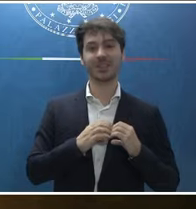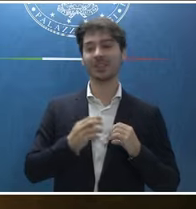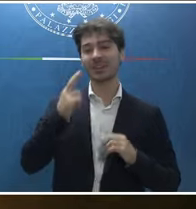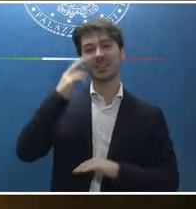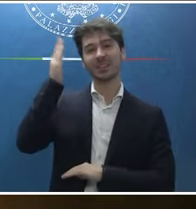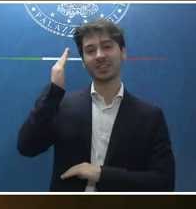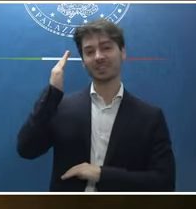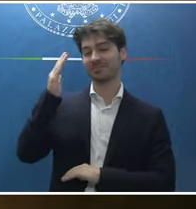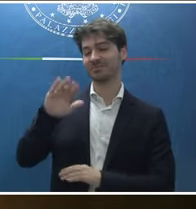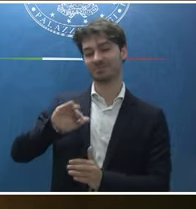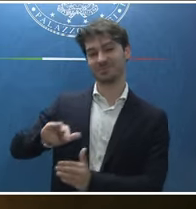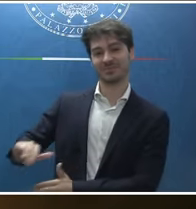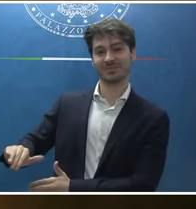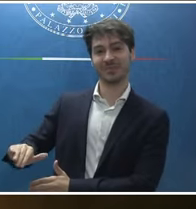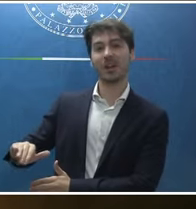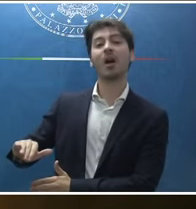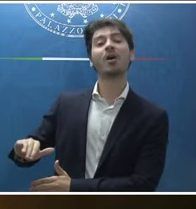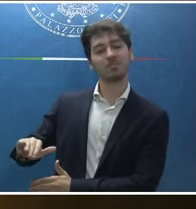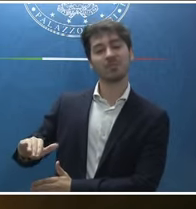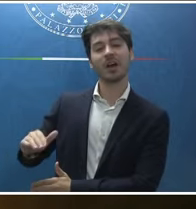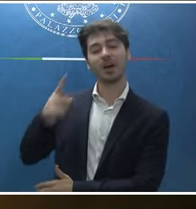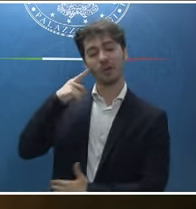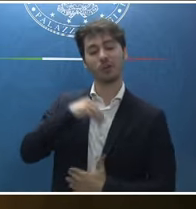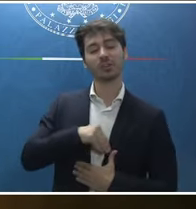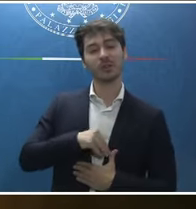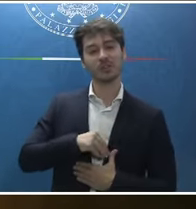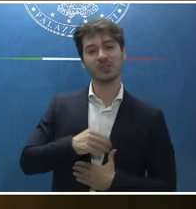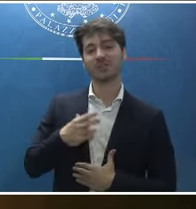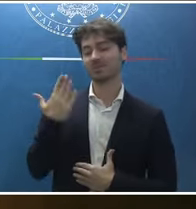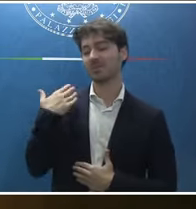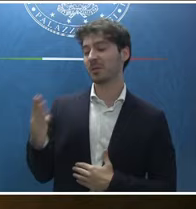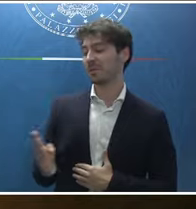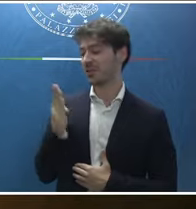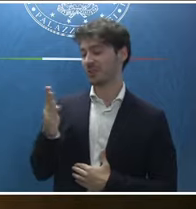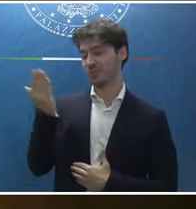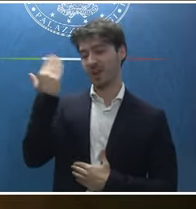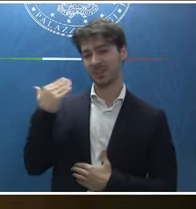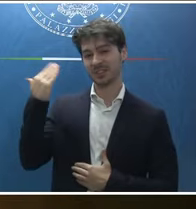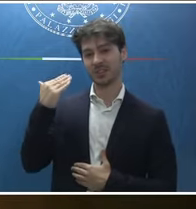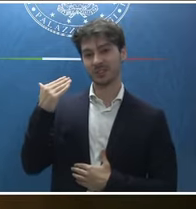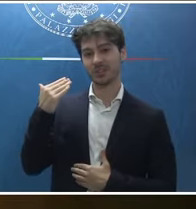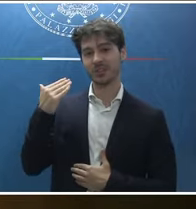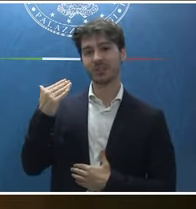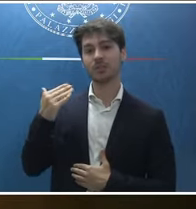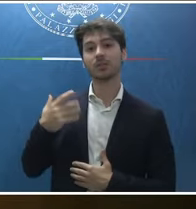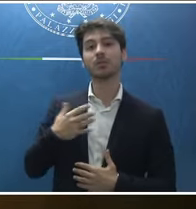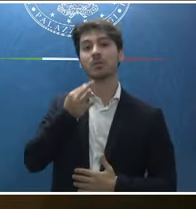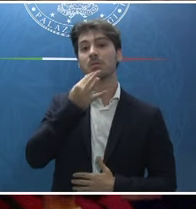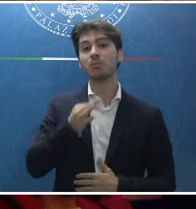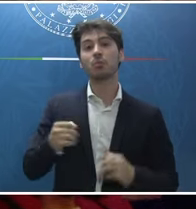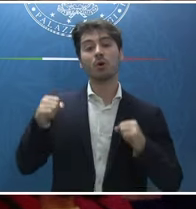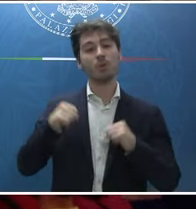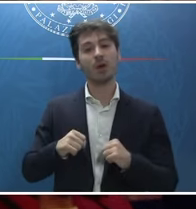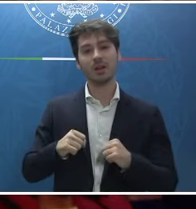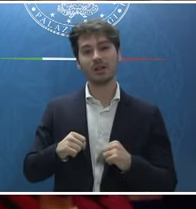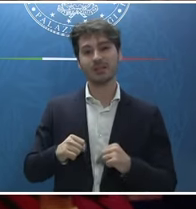ricordo a cui penserai, ma con la consapevolezza di essertelo perdonato. Credo che non c'è un modo per guarire, non c'è un tempo